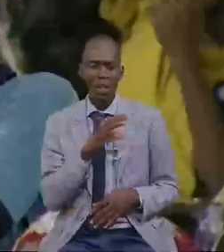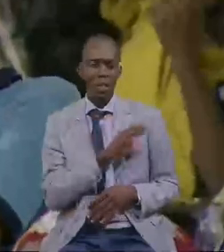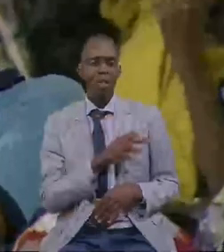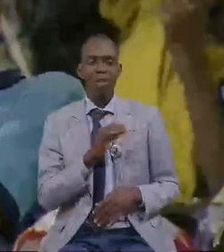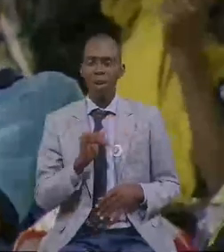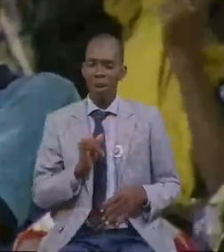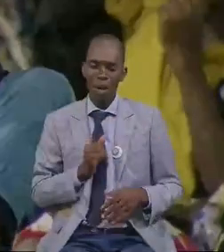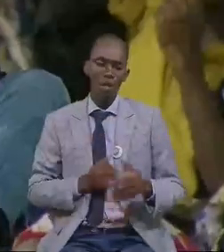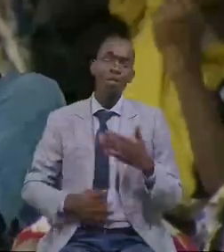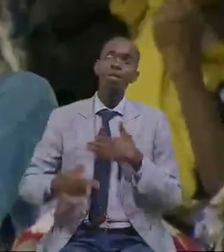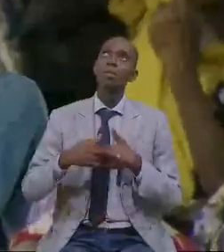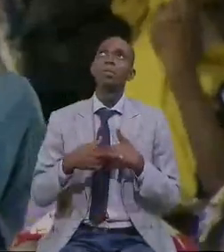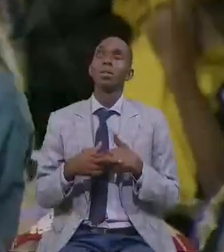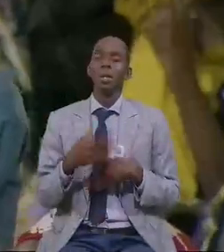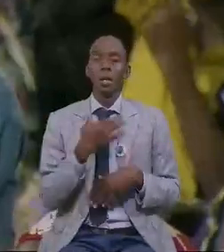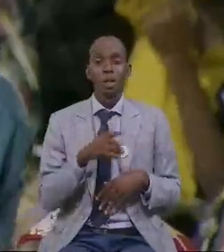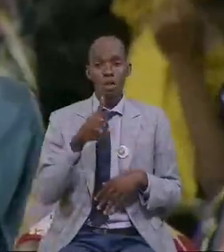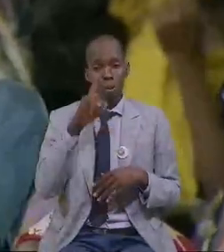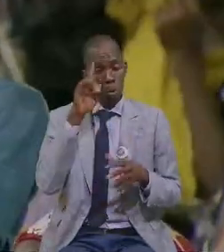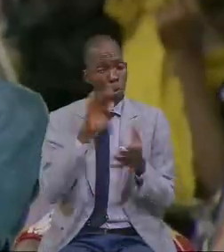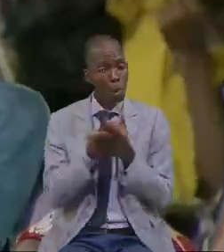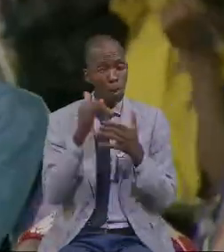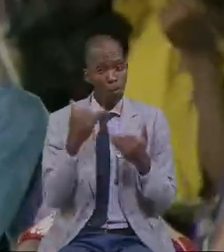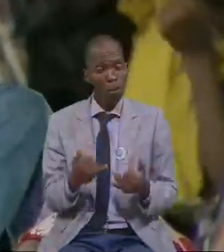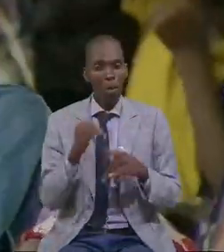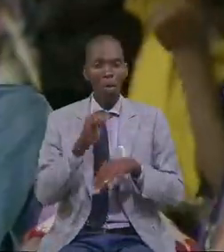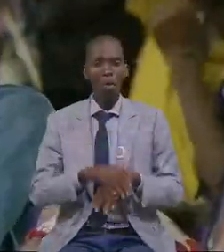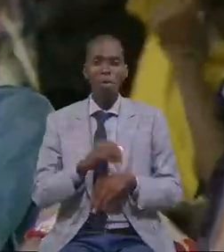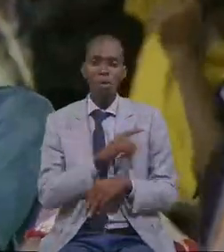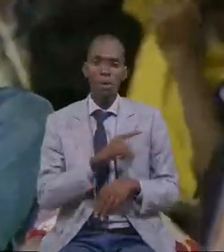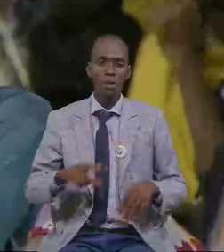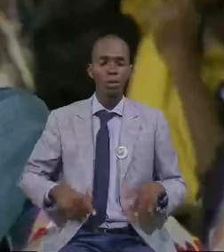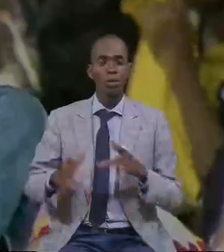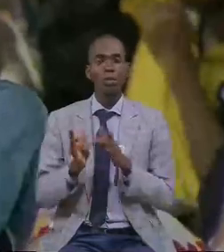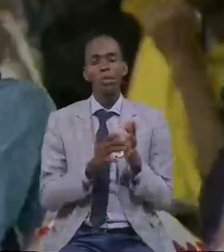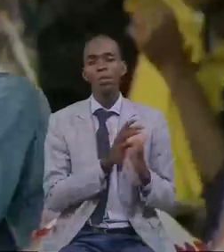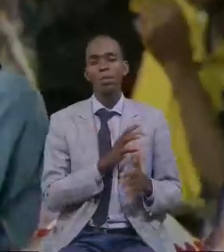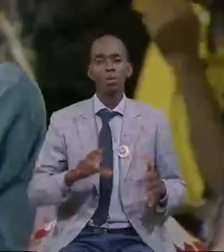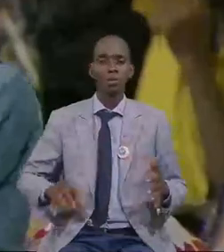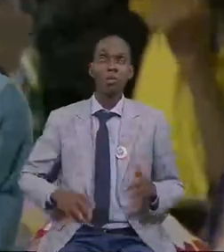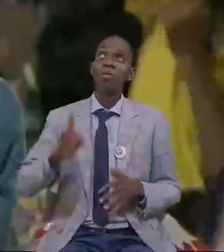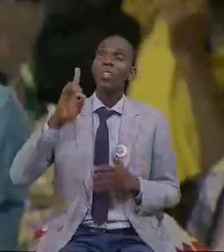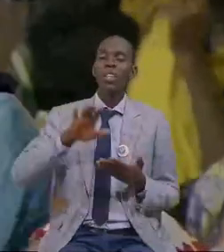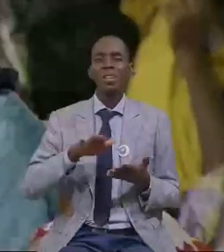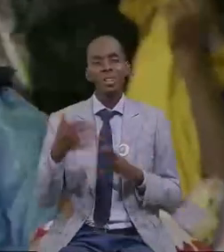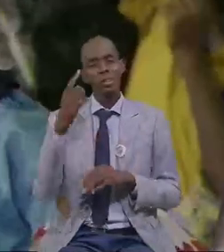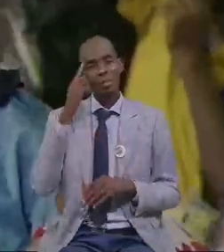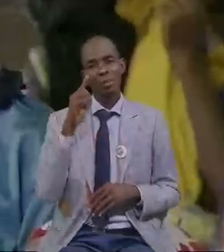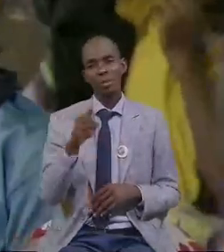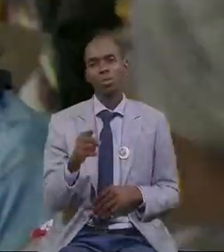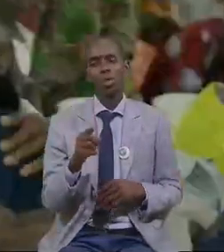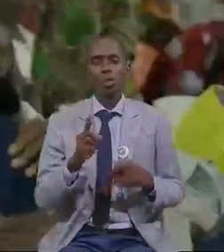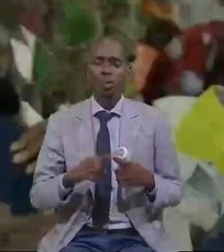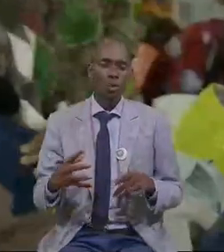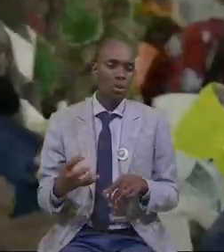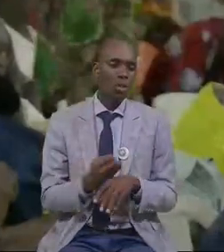perverses, je ne vais plus commettre je ne vais plus vivre ces mauvaises vies-là.